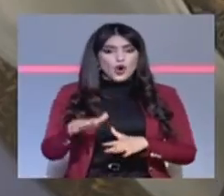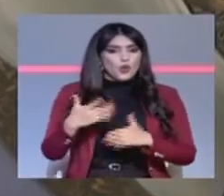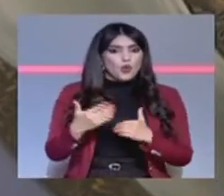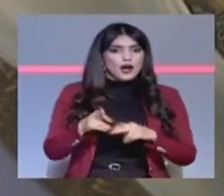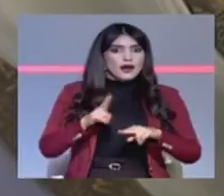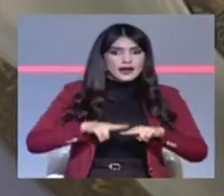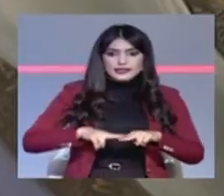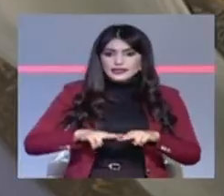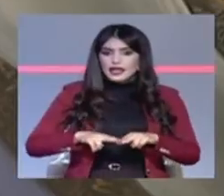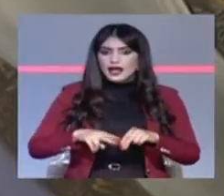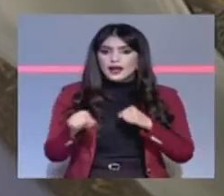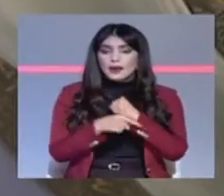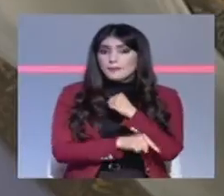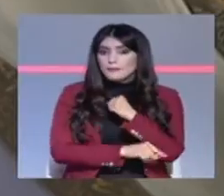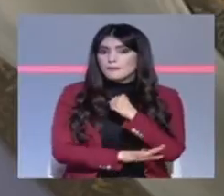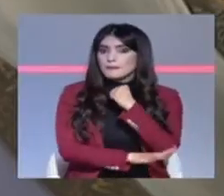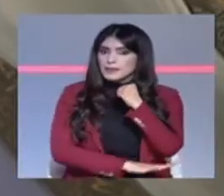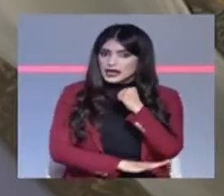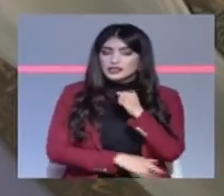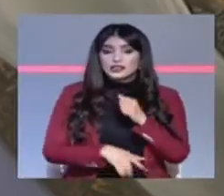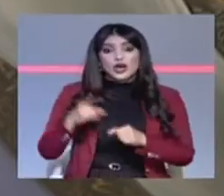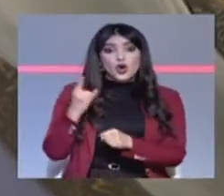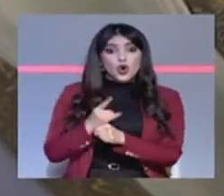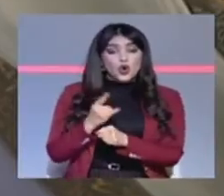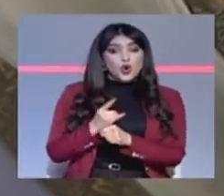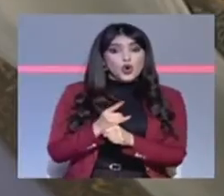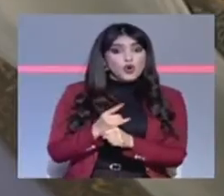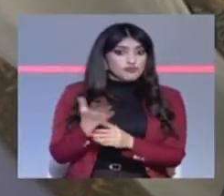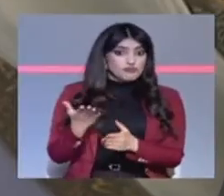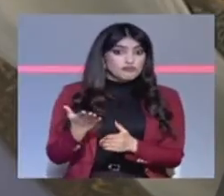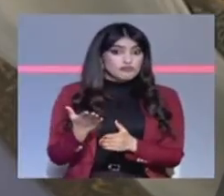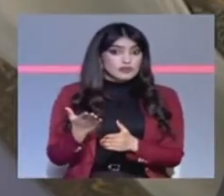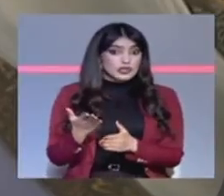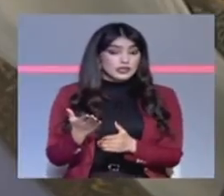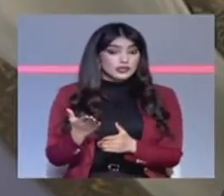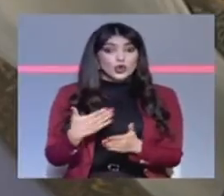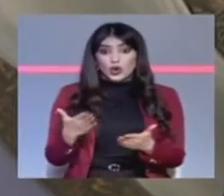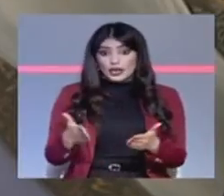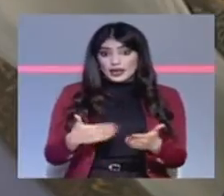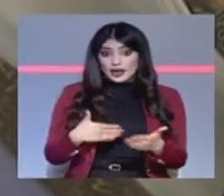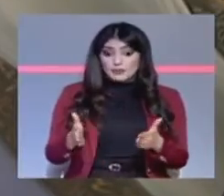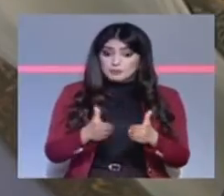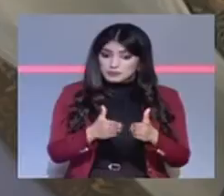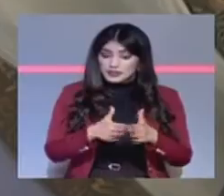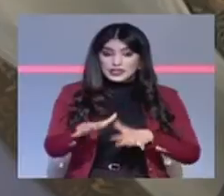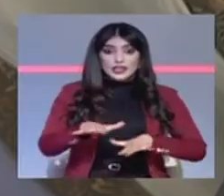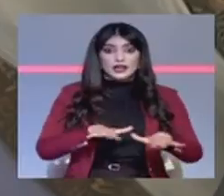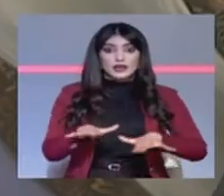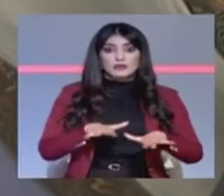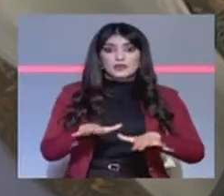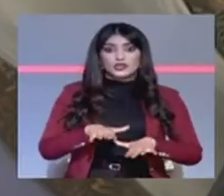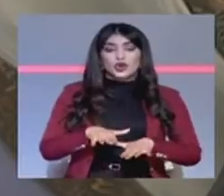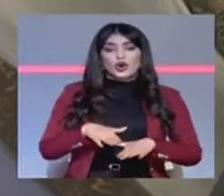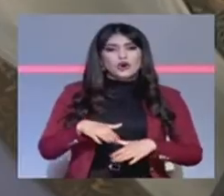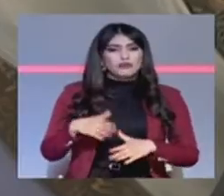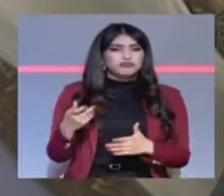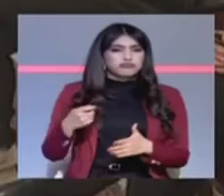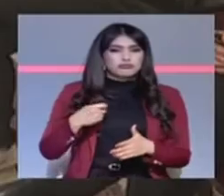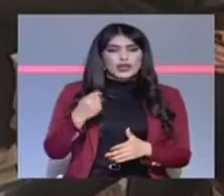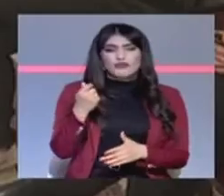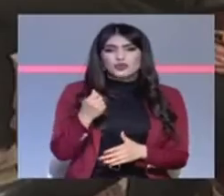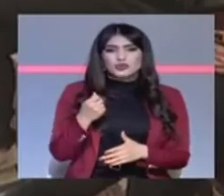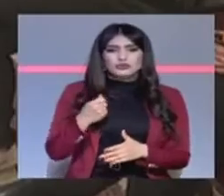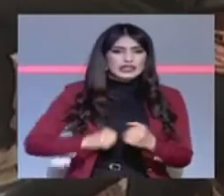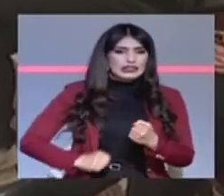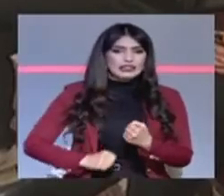وبيكونوا النزول في مستوى هيل هذه المطالبين احنا بعض الاجراءات اللي بتتكلم الدوله حتى شيء